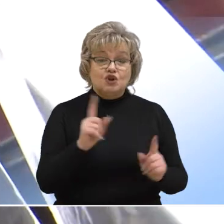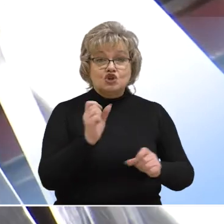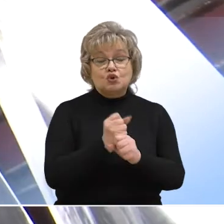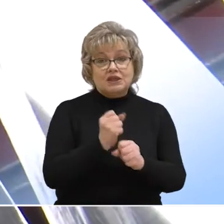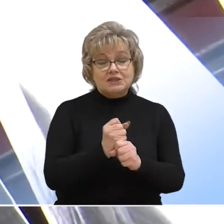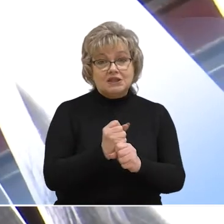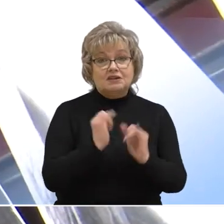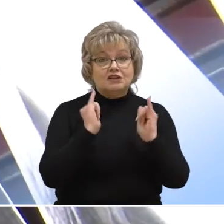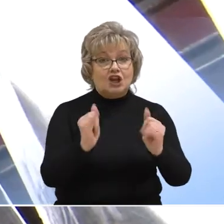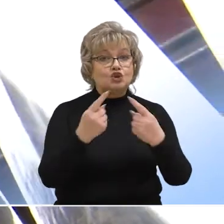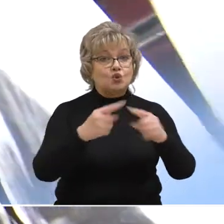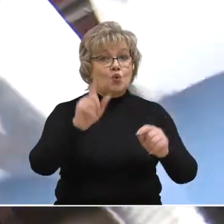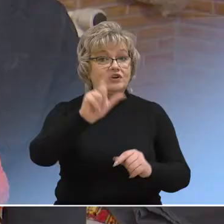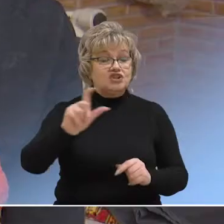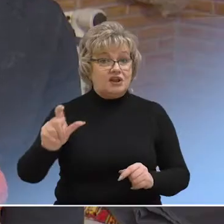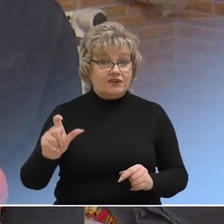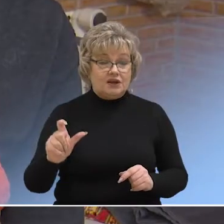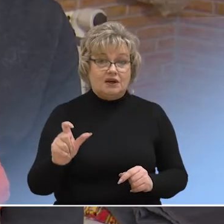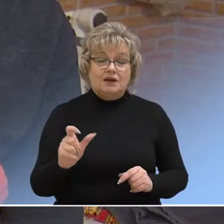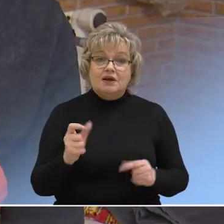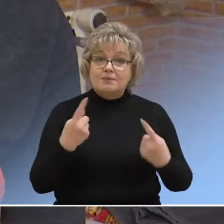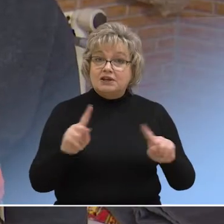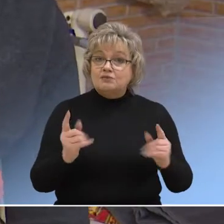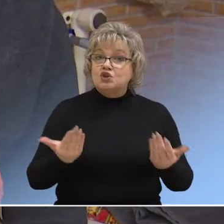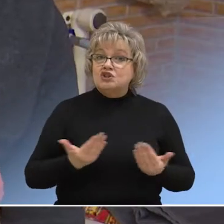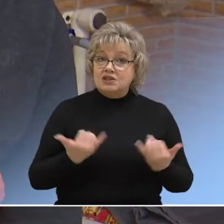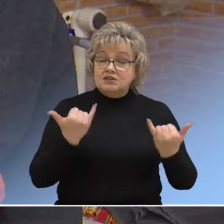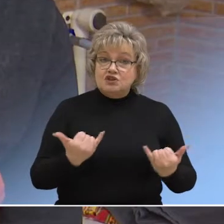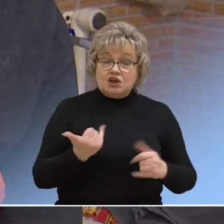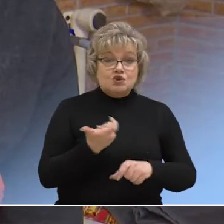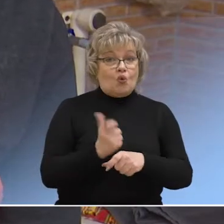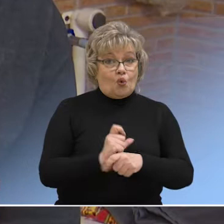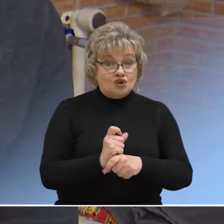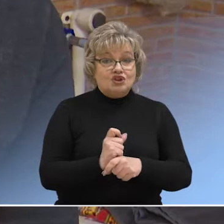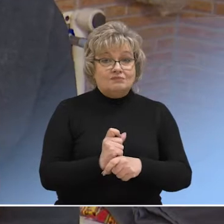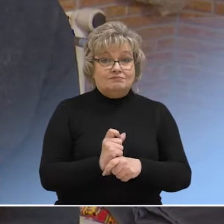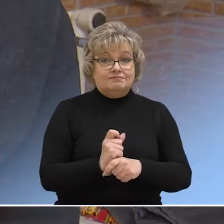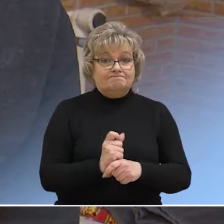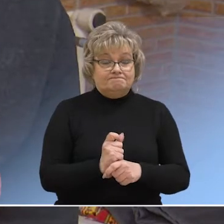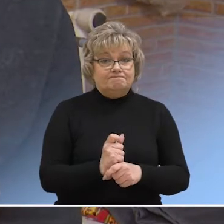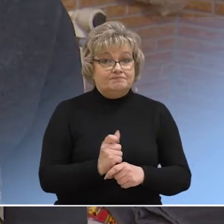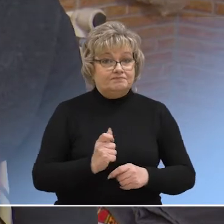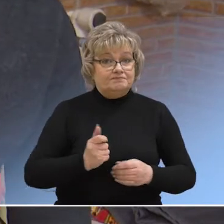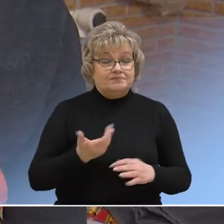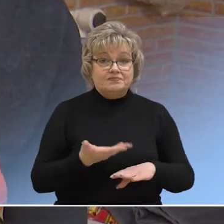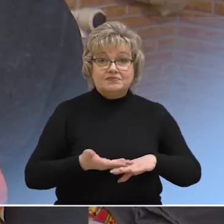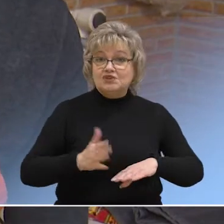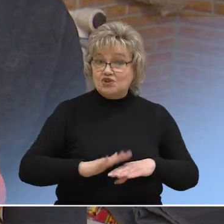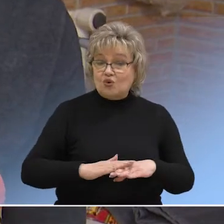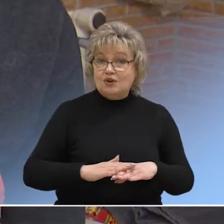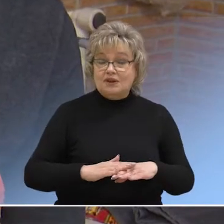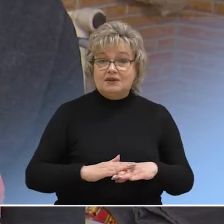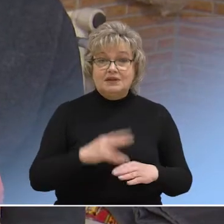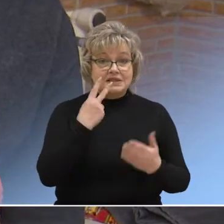сделать еще для другого человека. Ну, потому что жизнь сейчас, в общем-то, достаточно сытная, по большому счету, несмотря